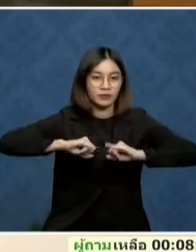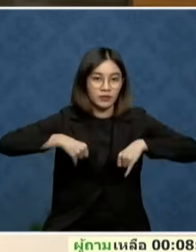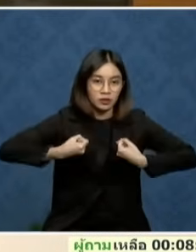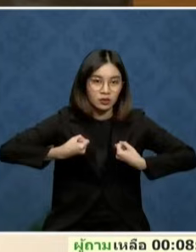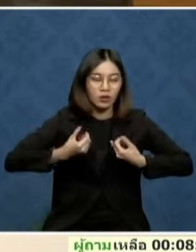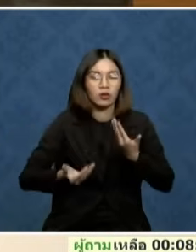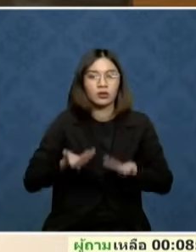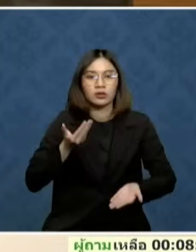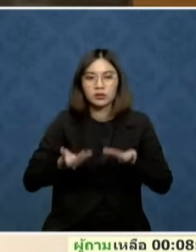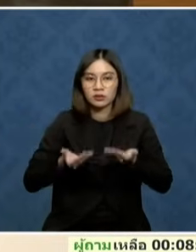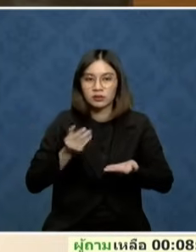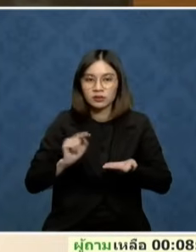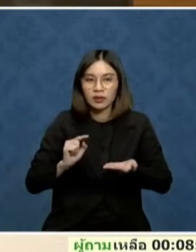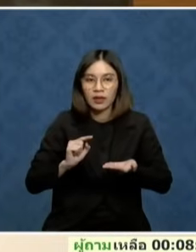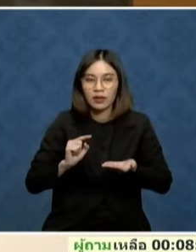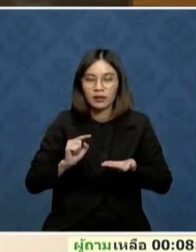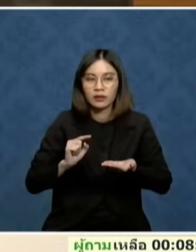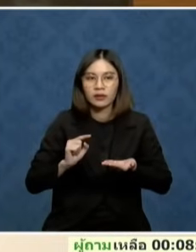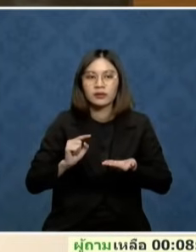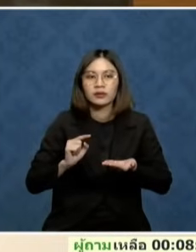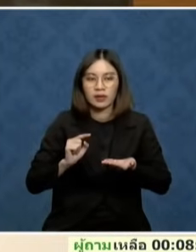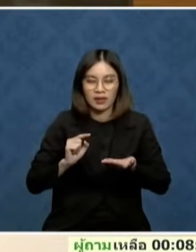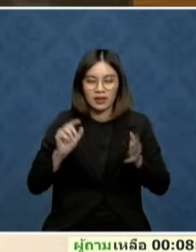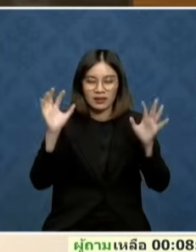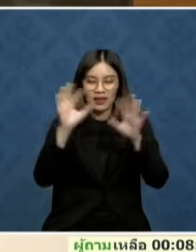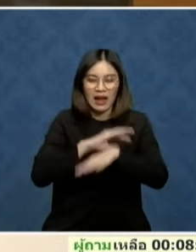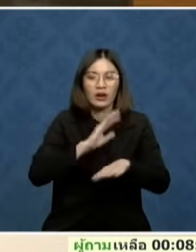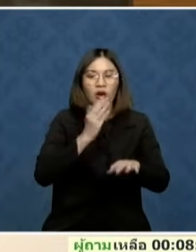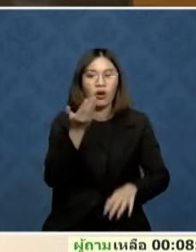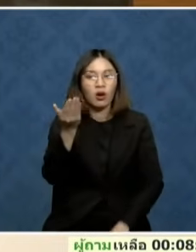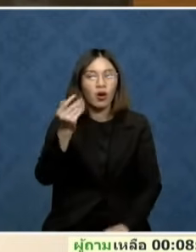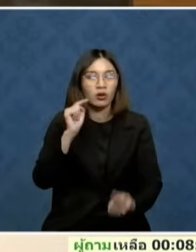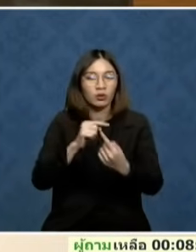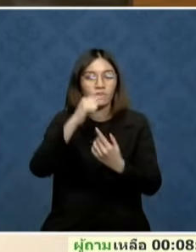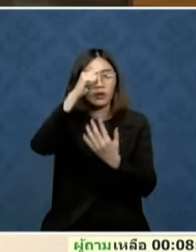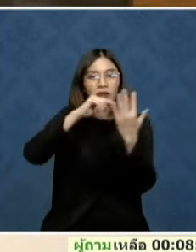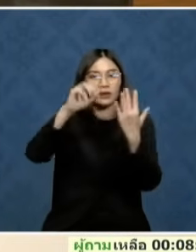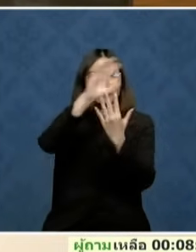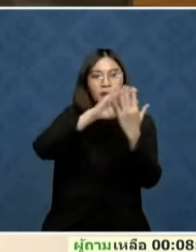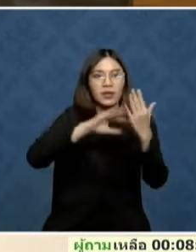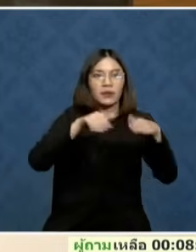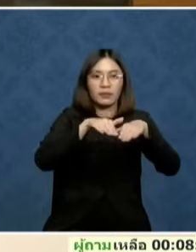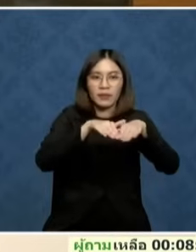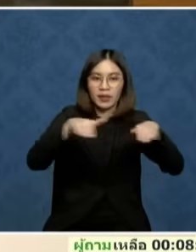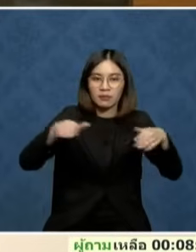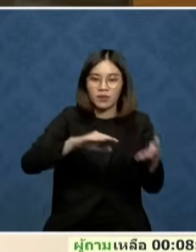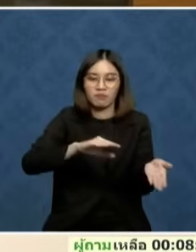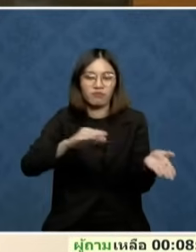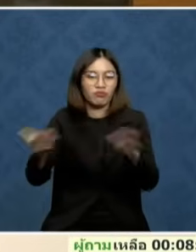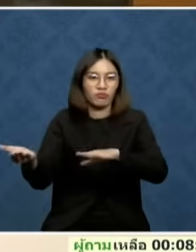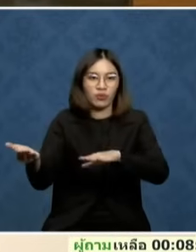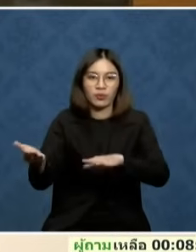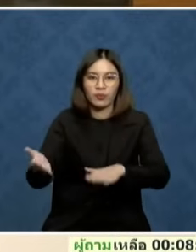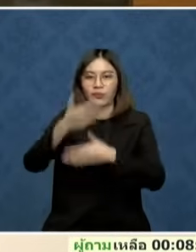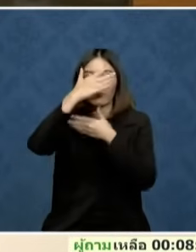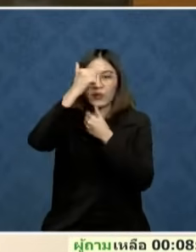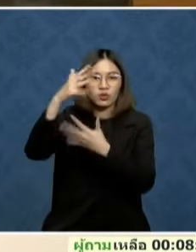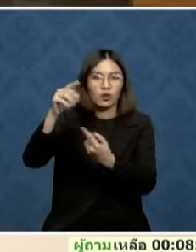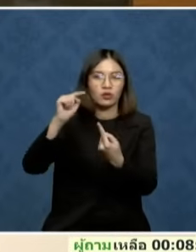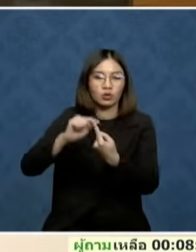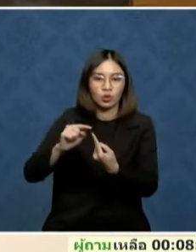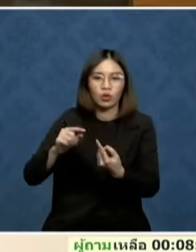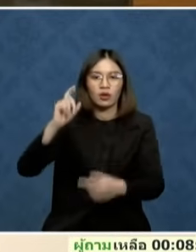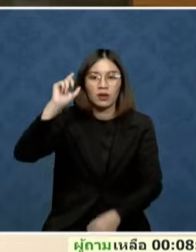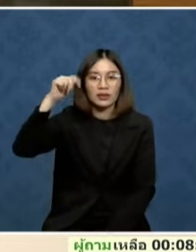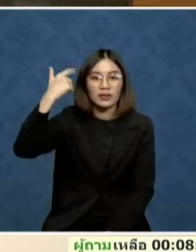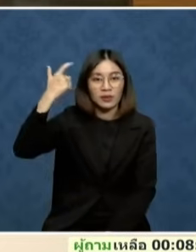รือมีการติดต่อด้วยเป็นเสมือนข้อเรียกร้องให้ประเทศไทยมีมาตรการคว่ำบาตรแซงชั่นทางการเมียนม